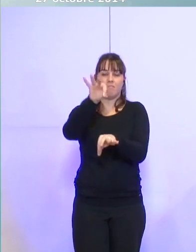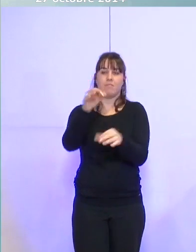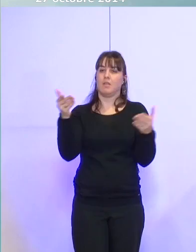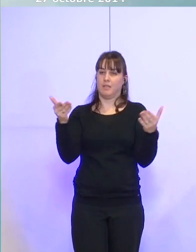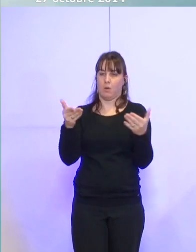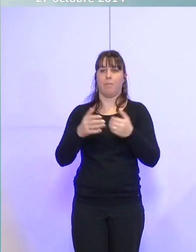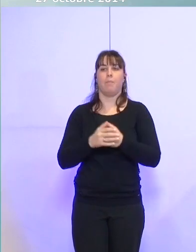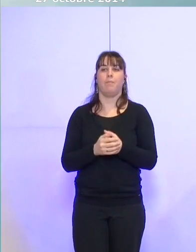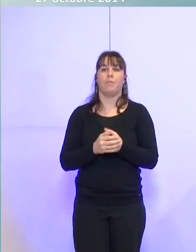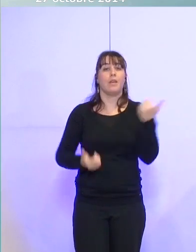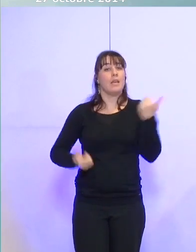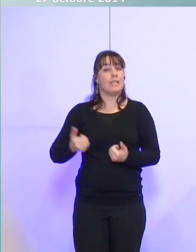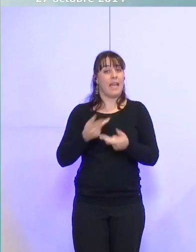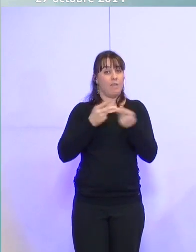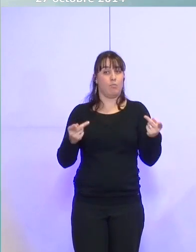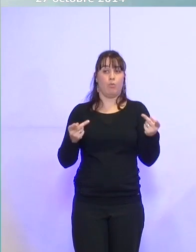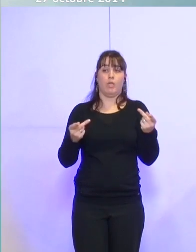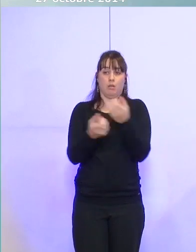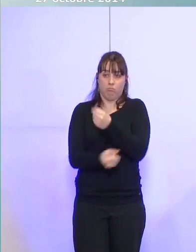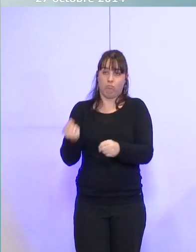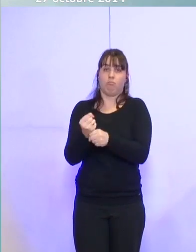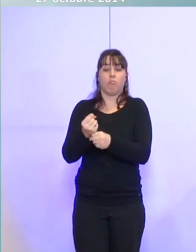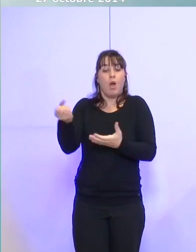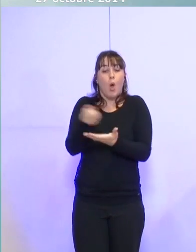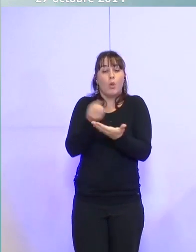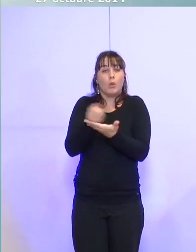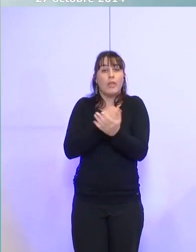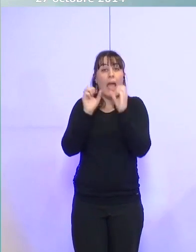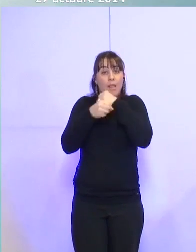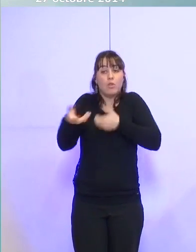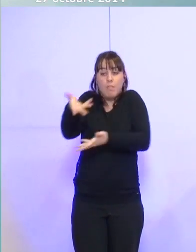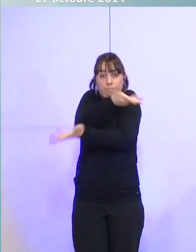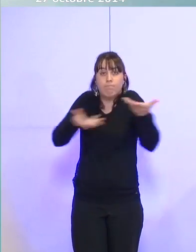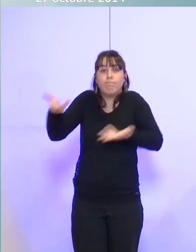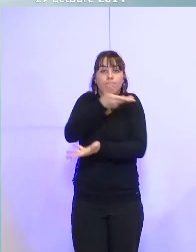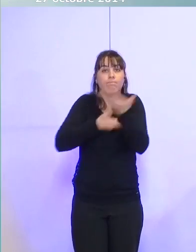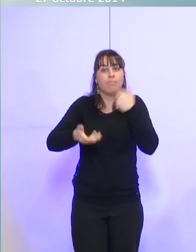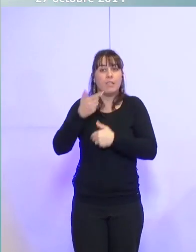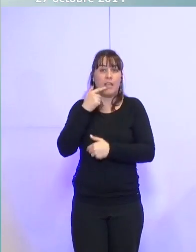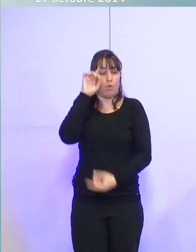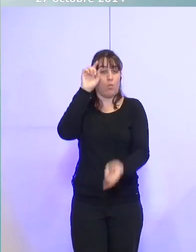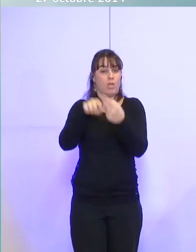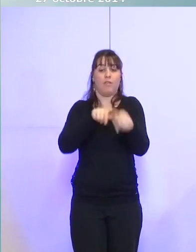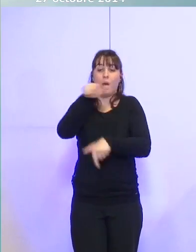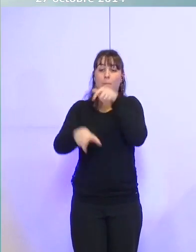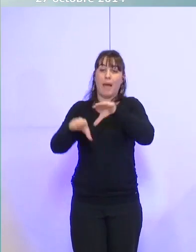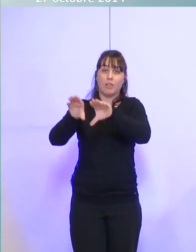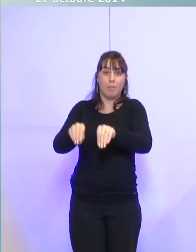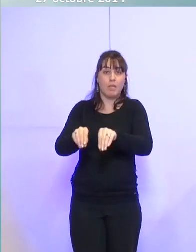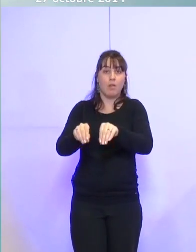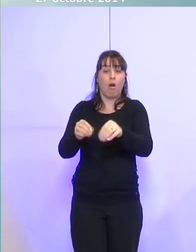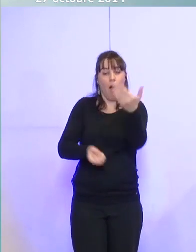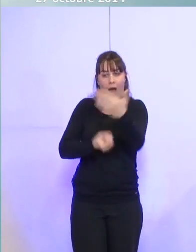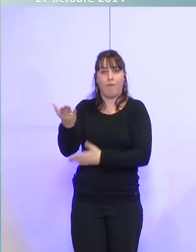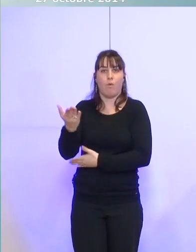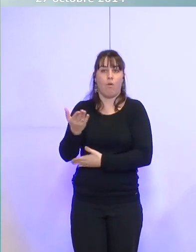en place d'un service public d'échanges anonymes de données qui permettront de fournir des services aux habitants. Des données de mobilité, par exemple,